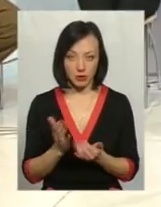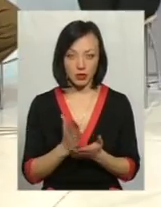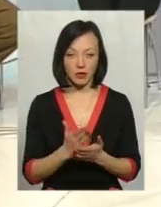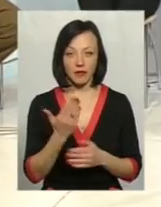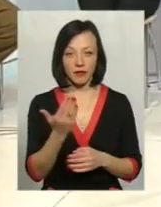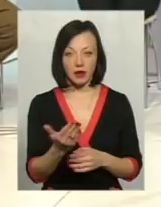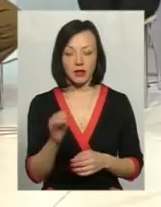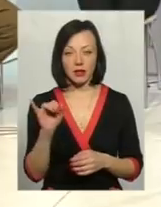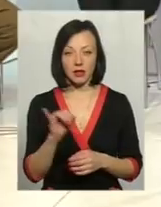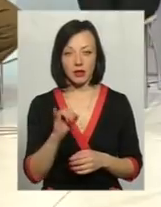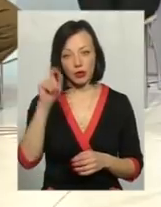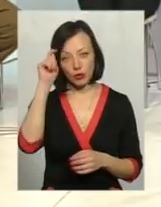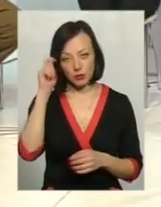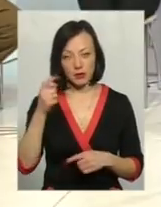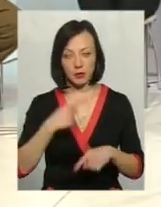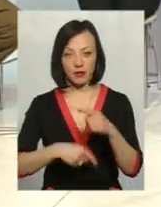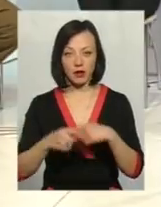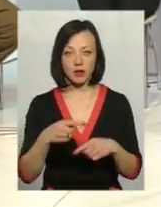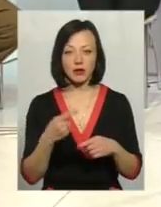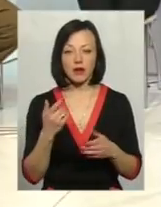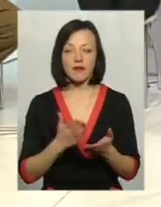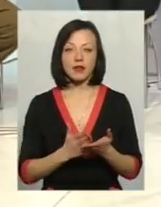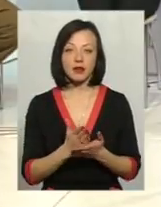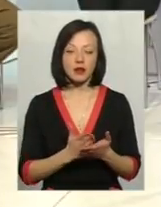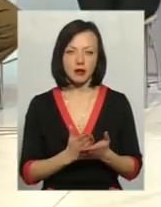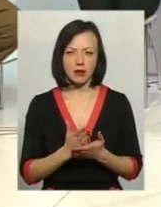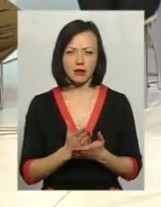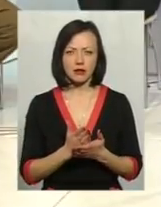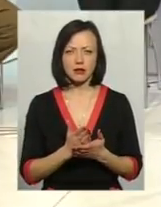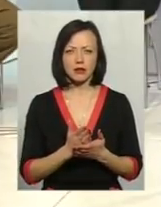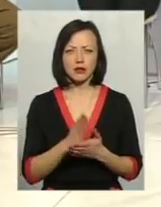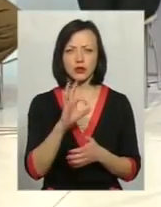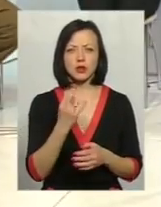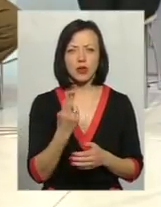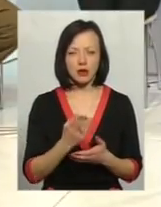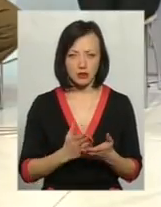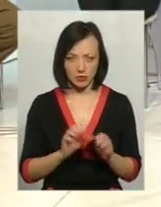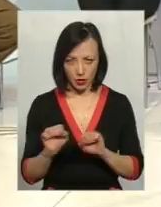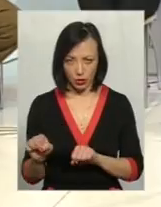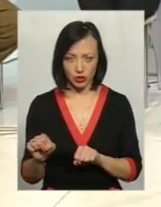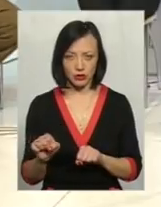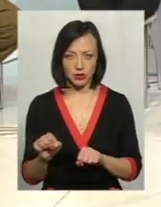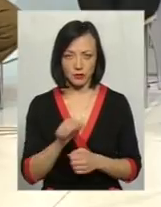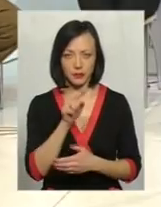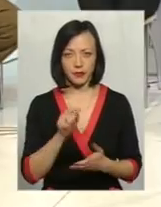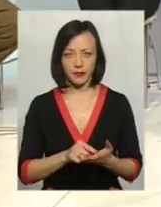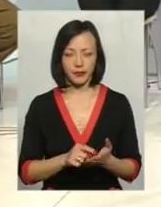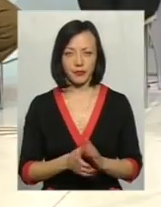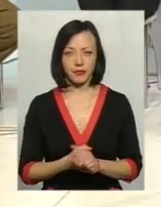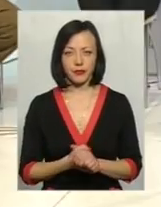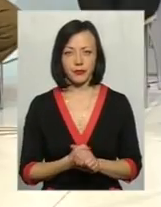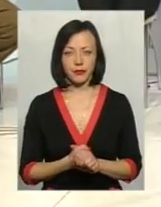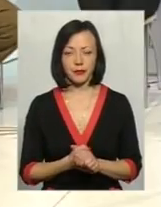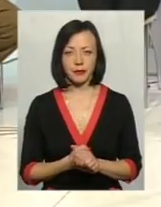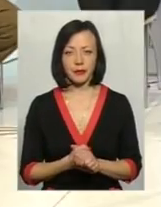ви і хлопці, які от приходять, от ветерани, соціально захищені? Зараз